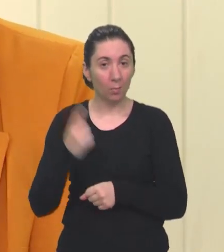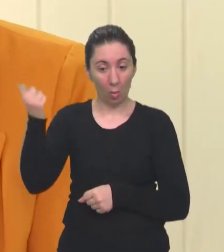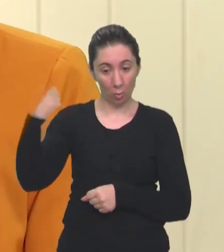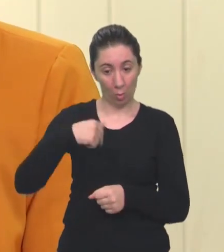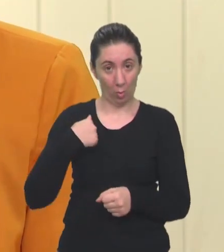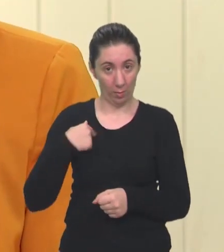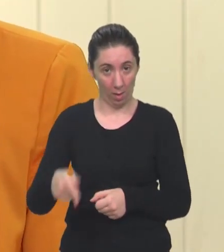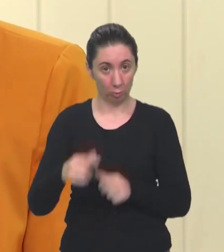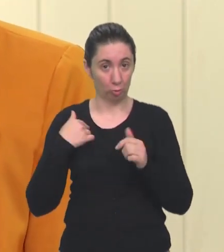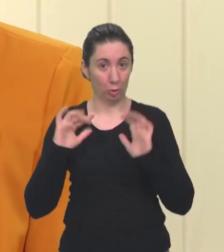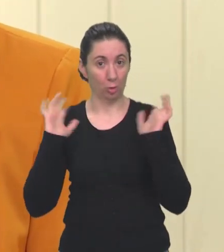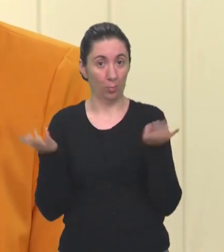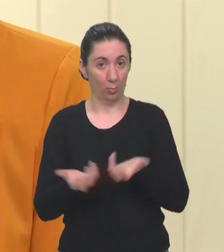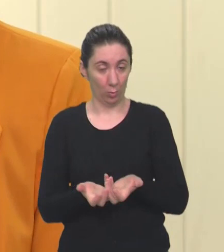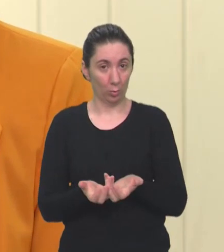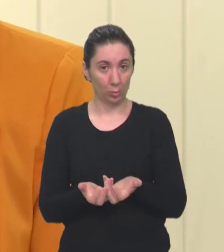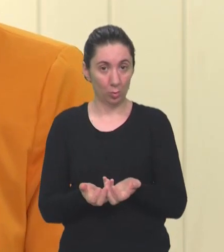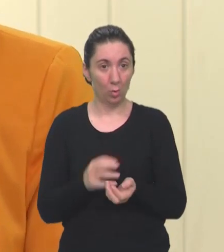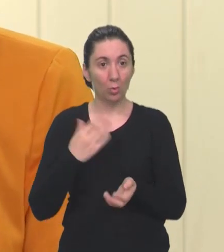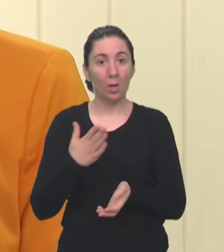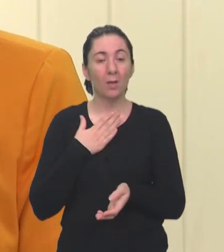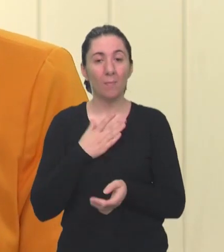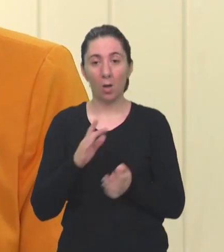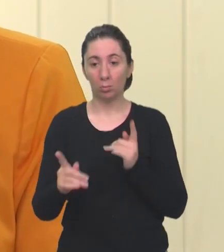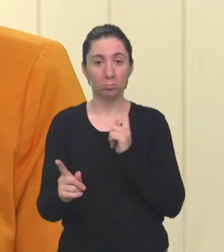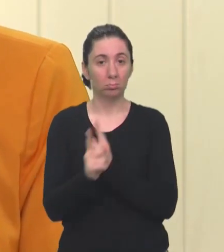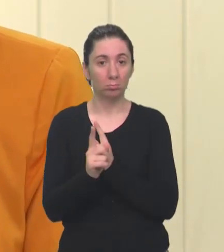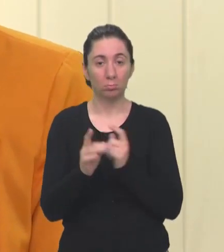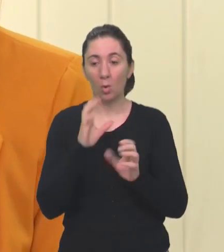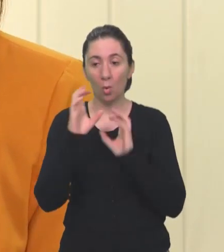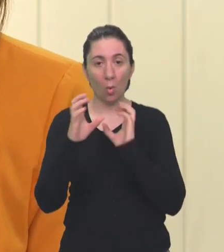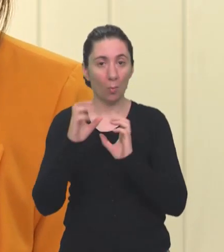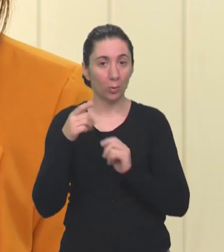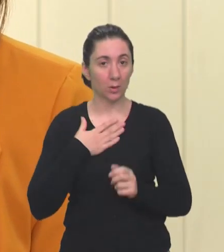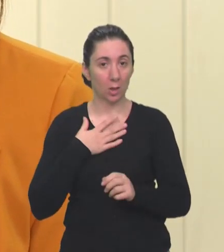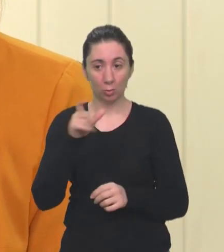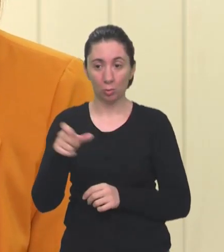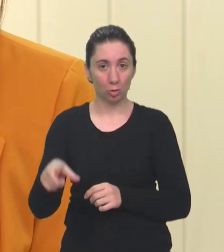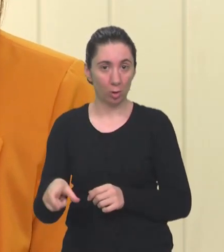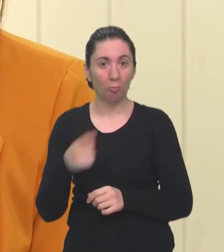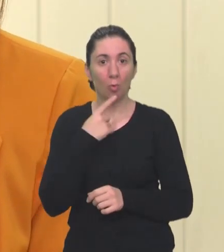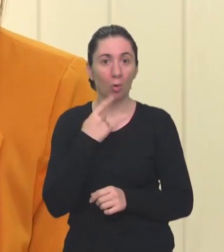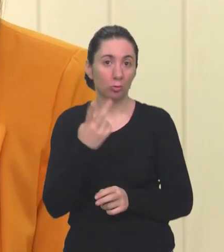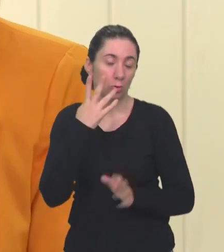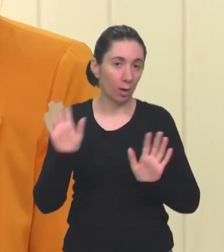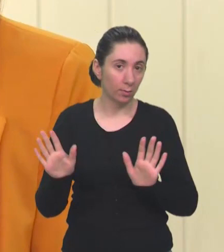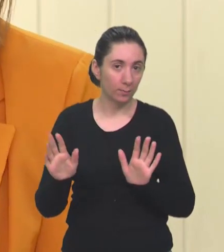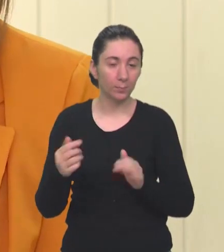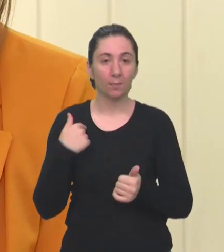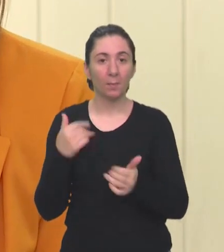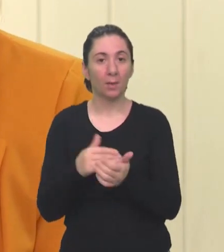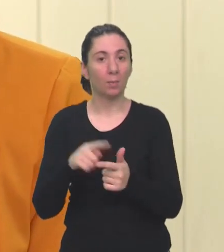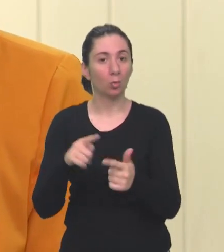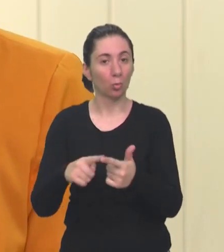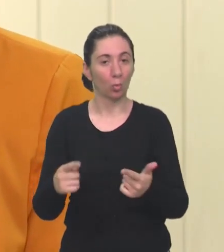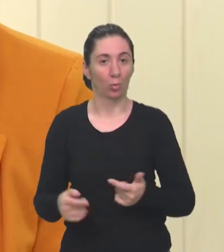dolaze ovdje kod nas u naše prostorije i onda imaju direktnu komunikaciju sa našim članovima koji im kažu gledajte, meni